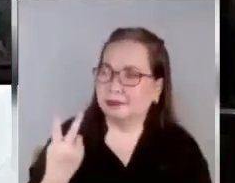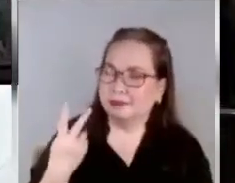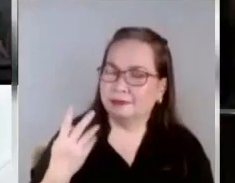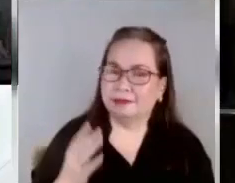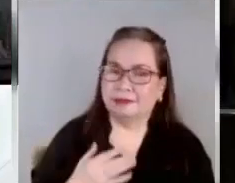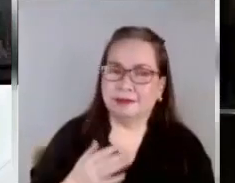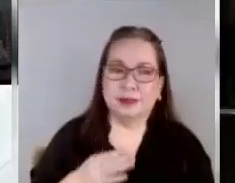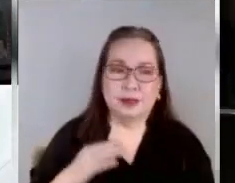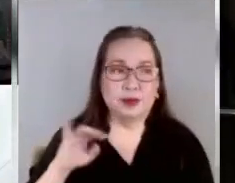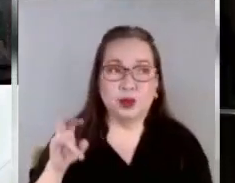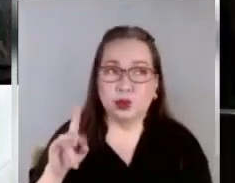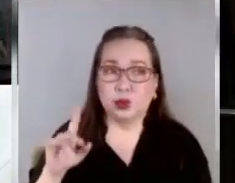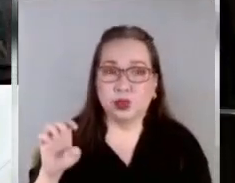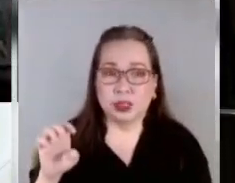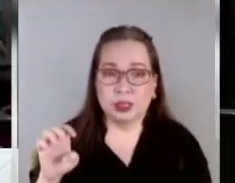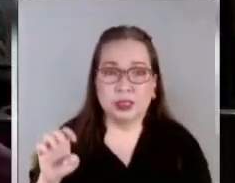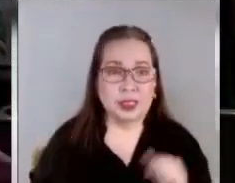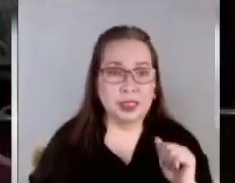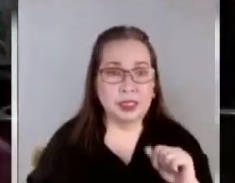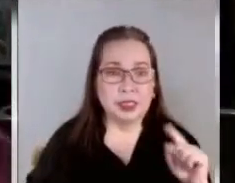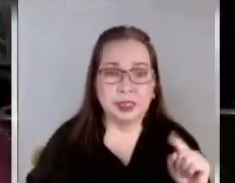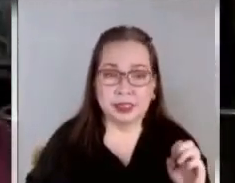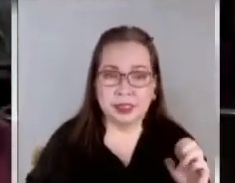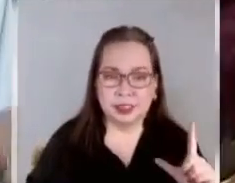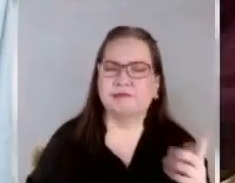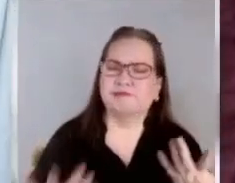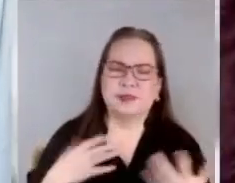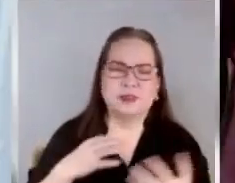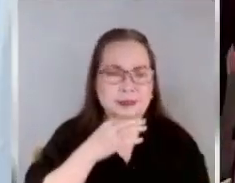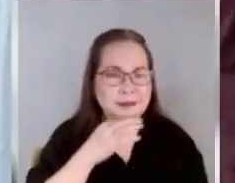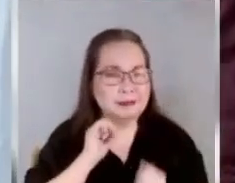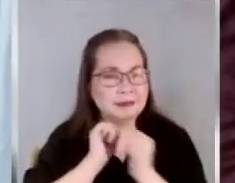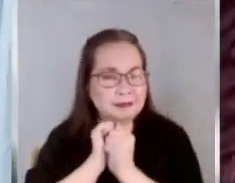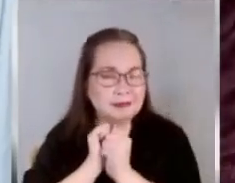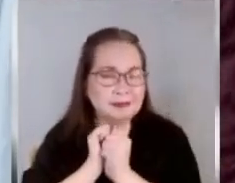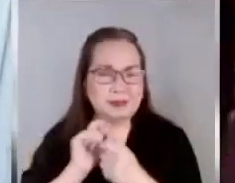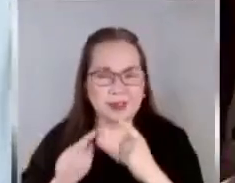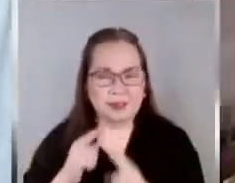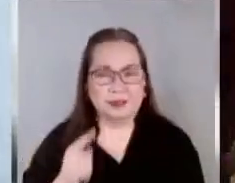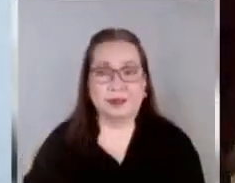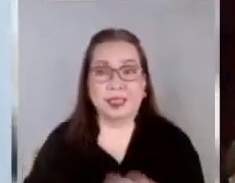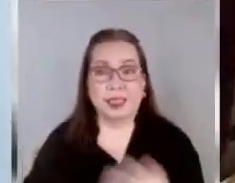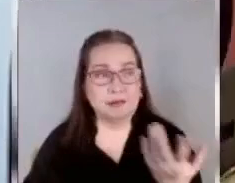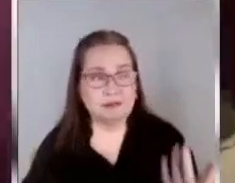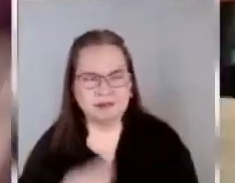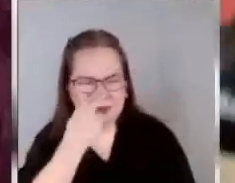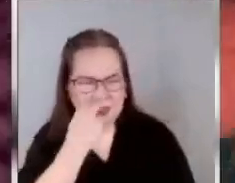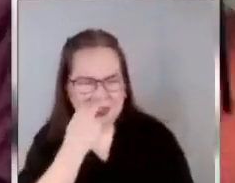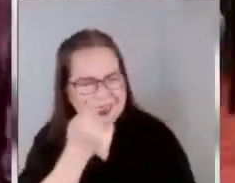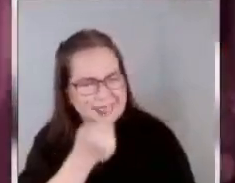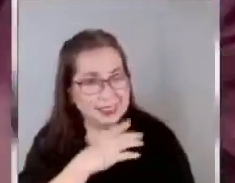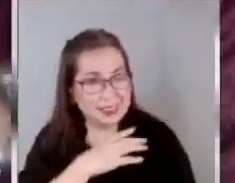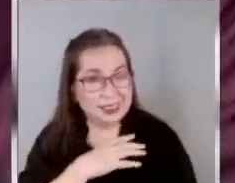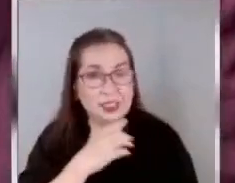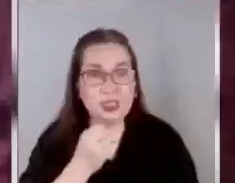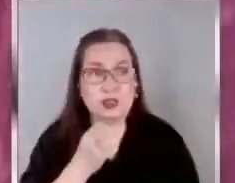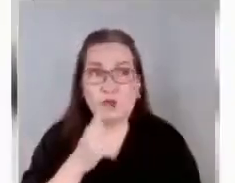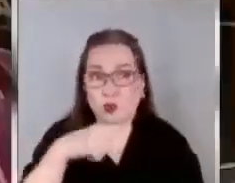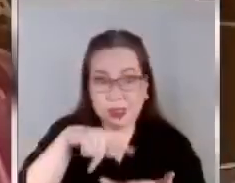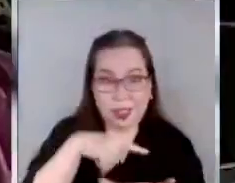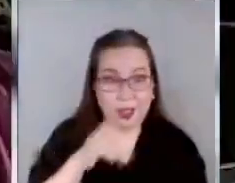Aisel and I have been good friends as well. We will be singing. Biniro pa nga namin si Christian kung sasayaw ba siya sa